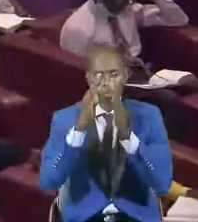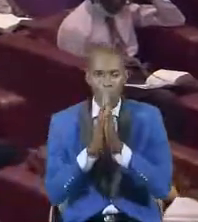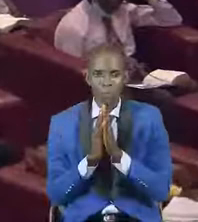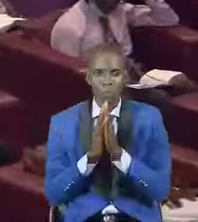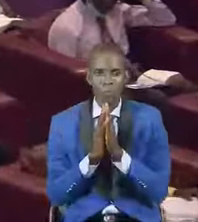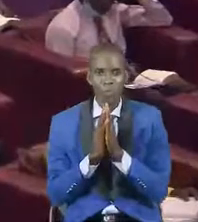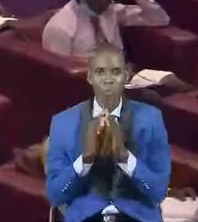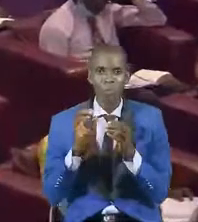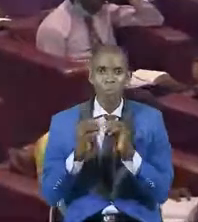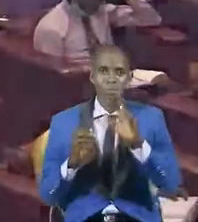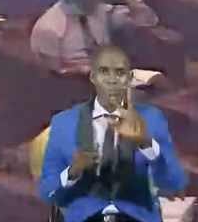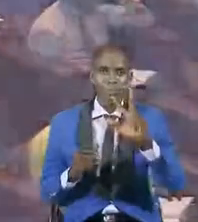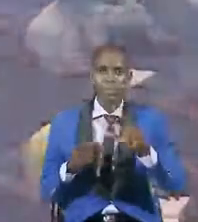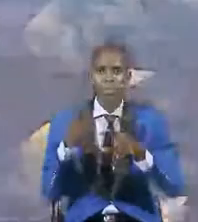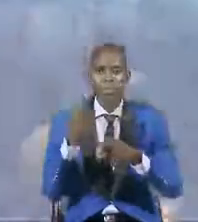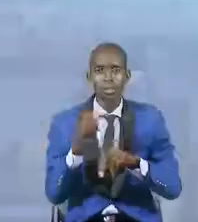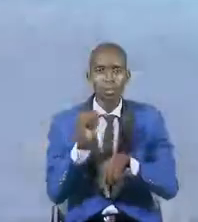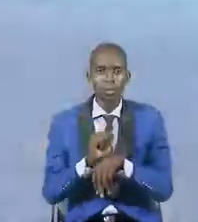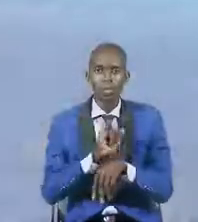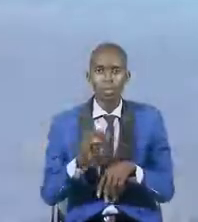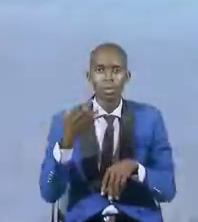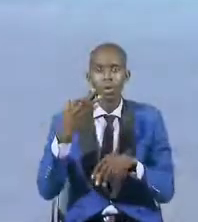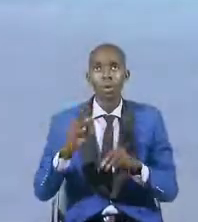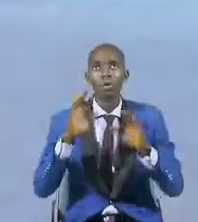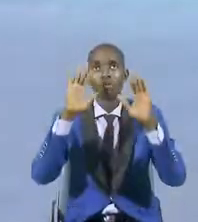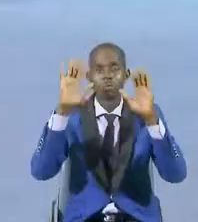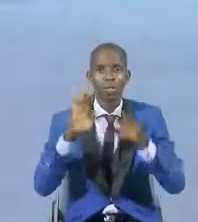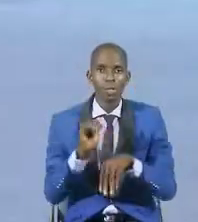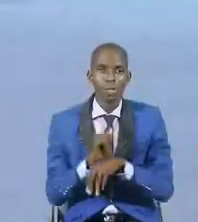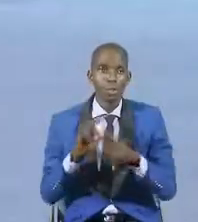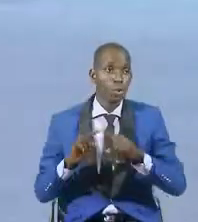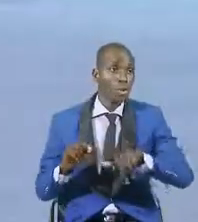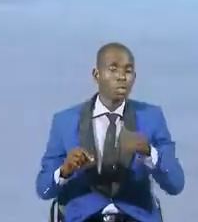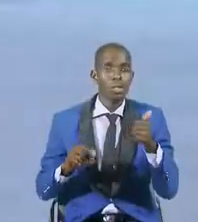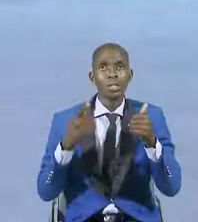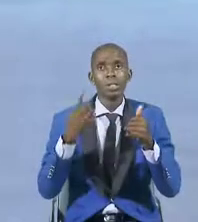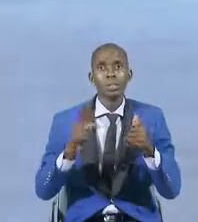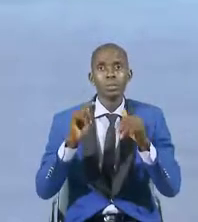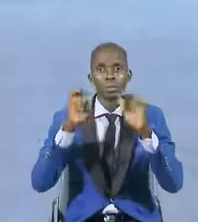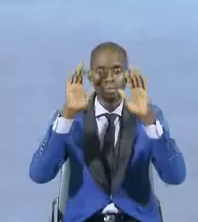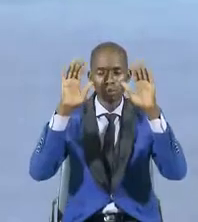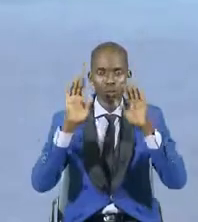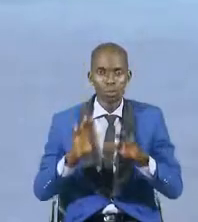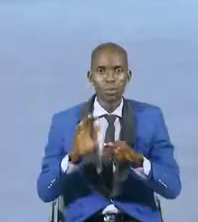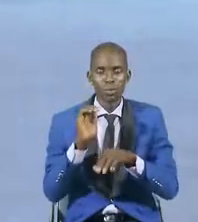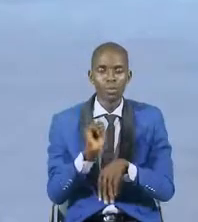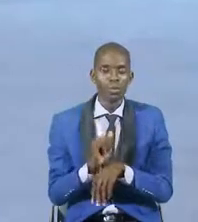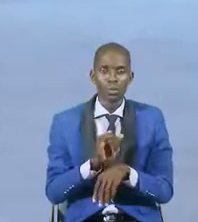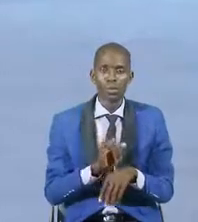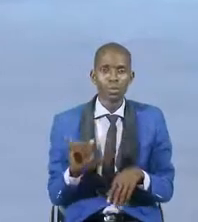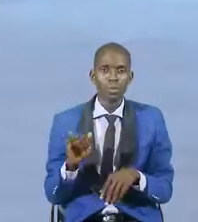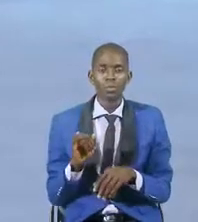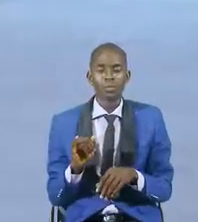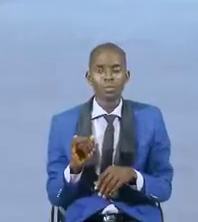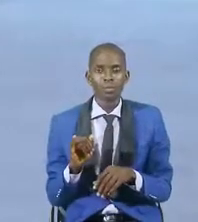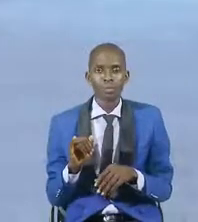qui ébranle, secoue toute la terre. Et c'est dit à un autre, le don d'opérer